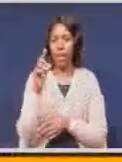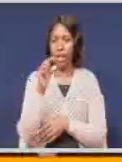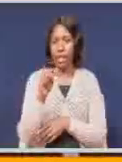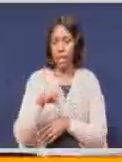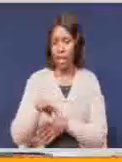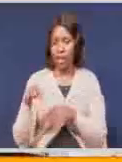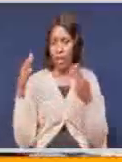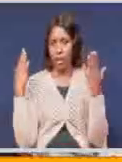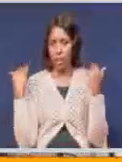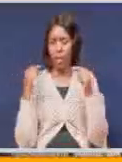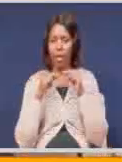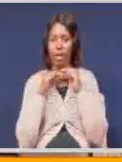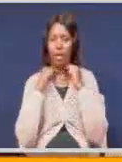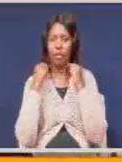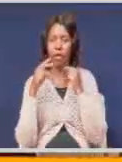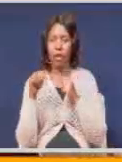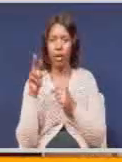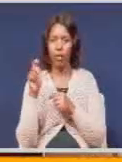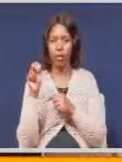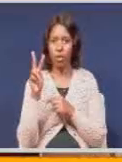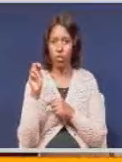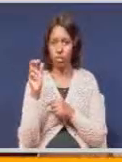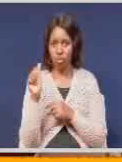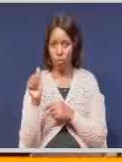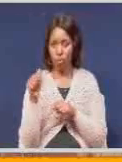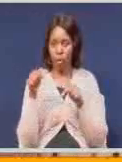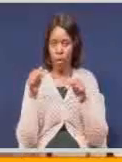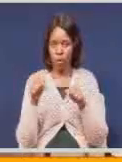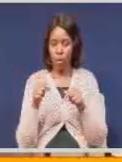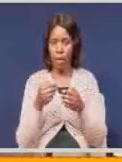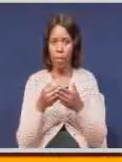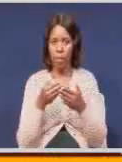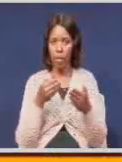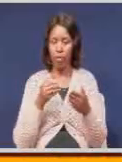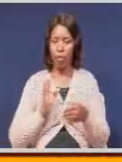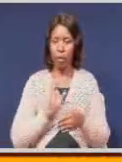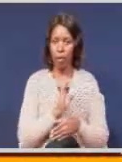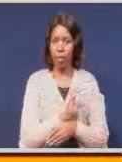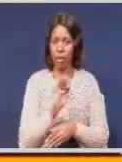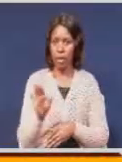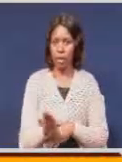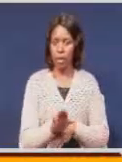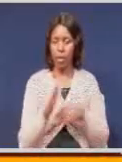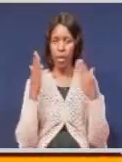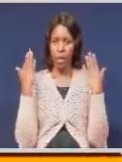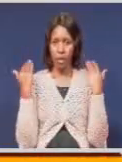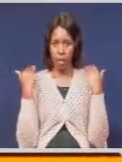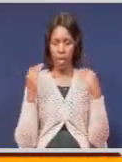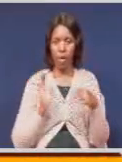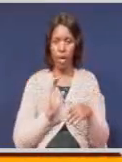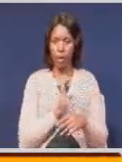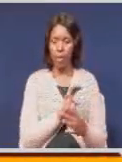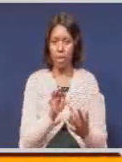Meru nwa reverendi Mutuma Ithinkia mudhuru nwa narua akinyitende ndene kaunti assembly ya Meru kiri kamite Kyoto na